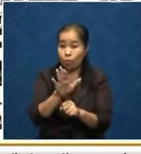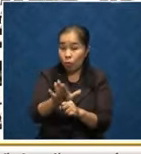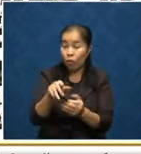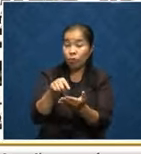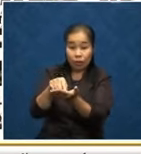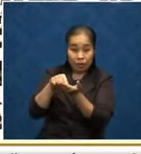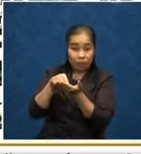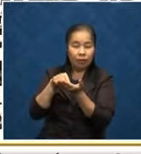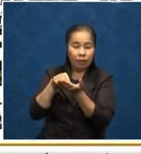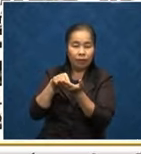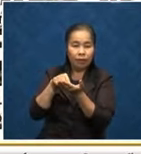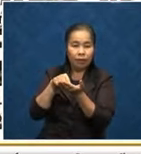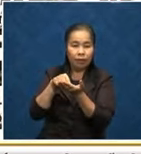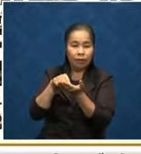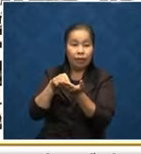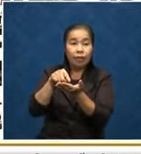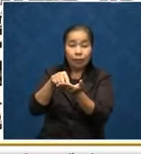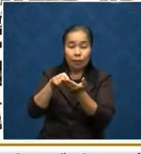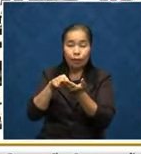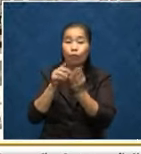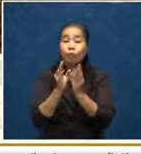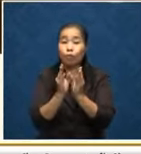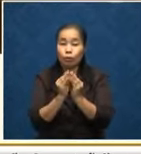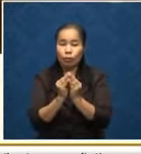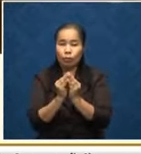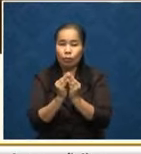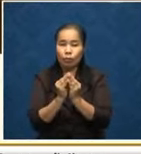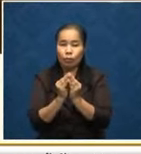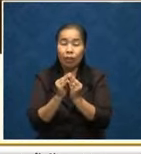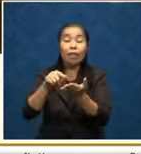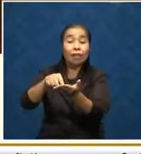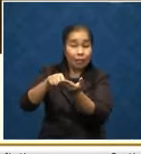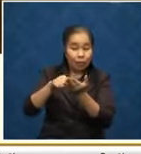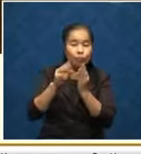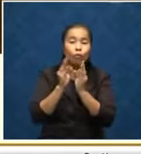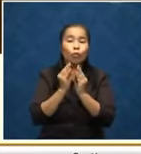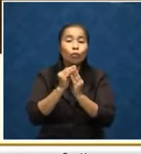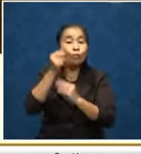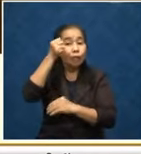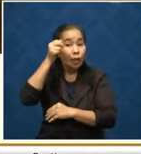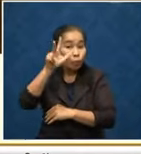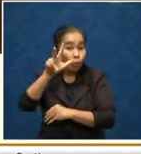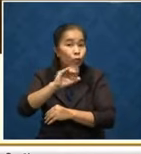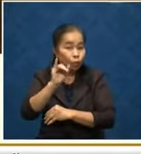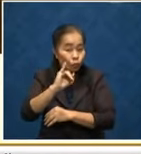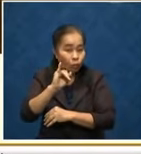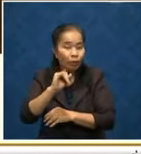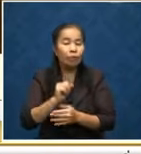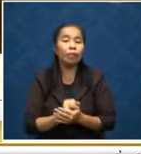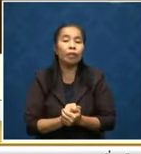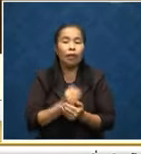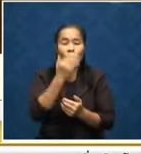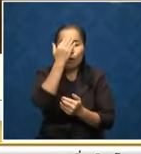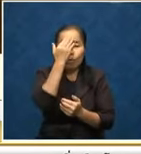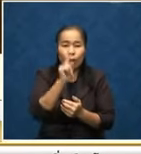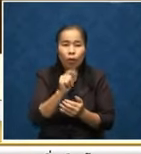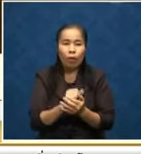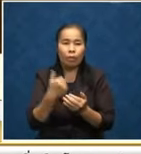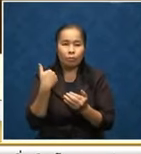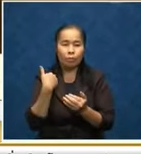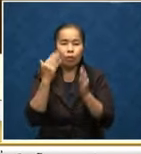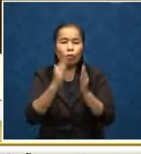ป็นเพิ่มการประชุมไม่ใช่เพิ่มเสนอเป็น3วันนะฮะครับเนื่องจากว่ามีท่